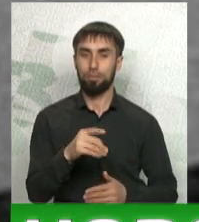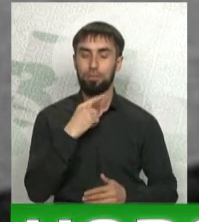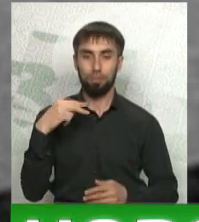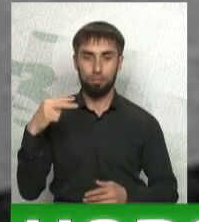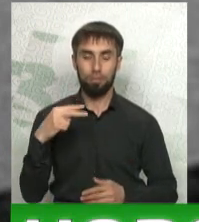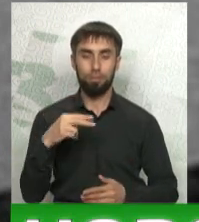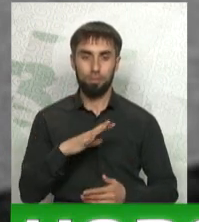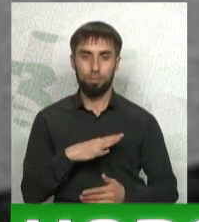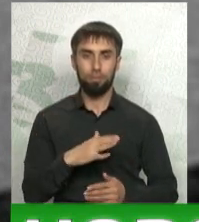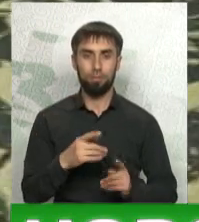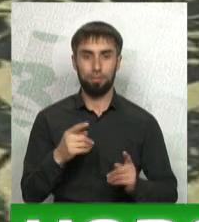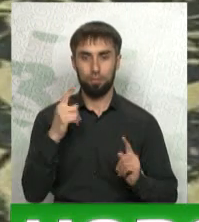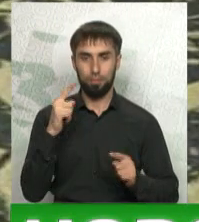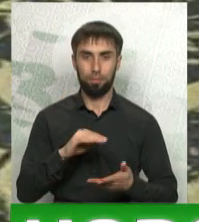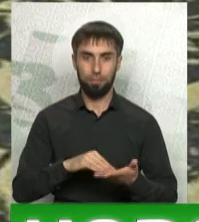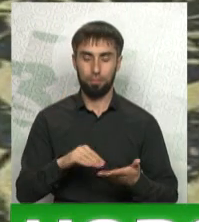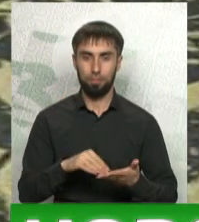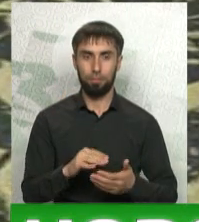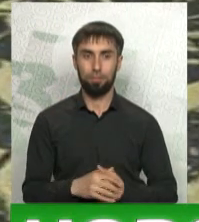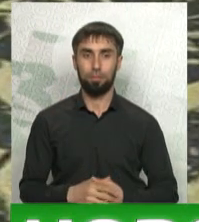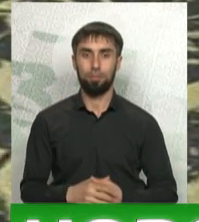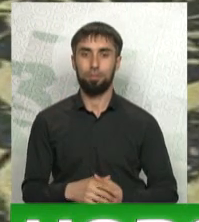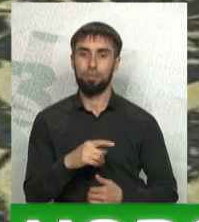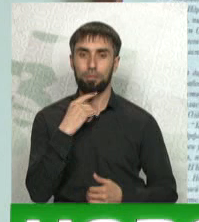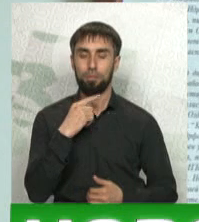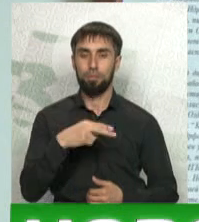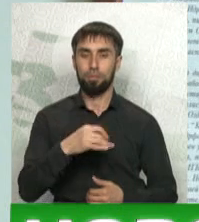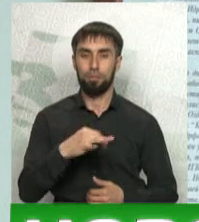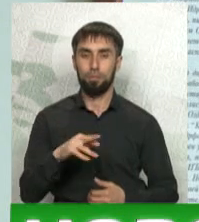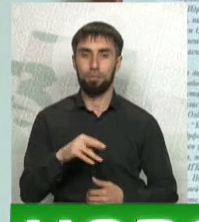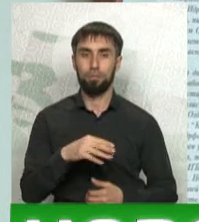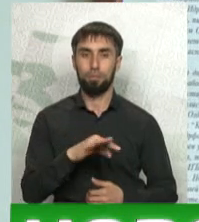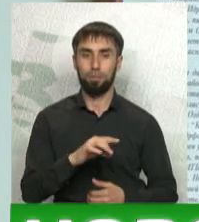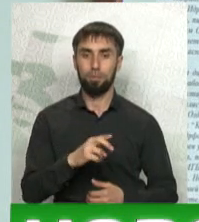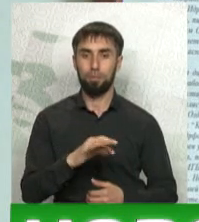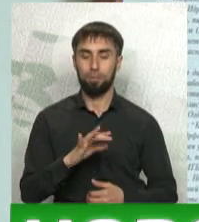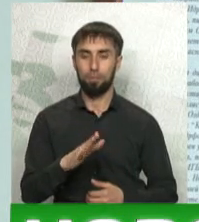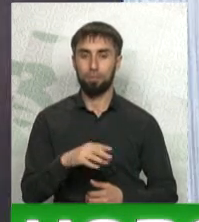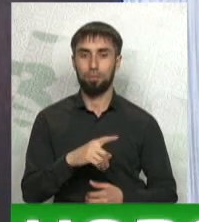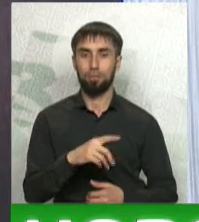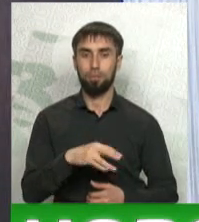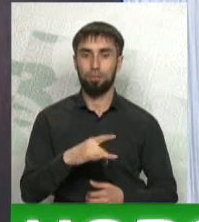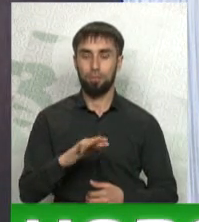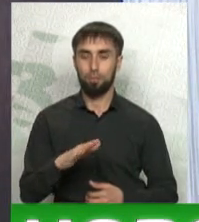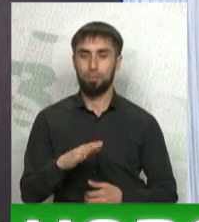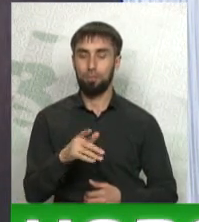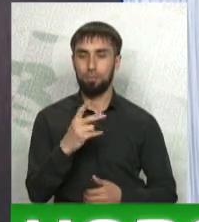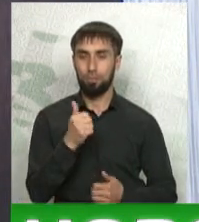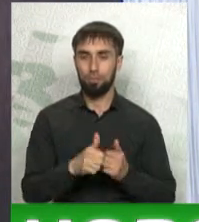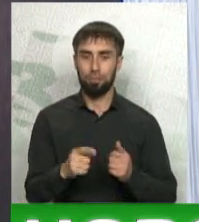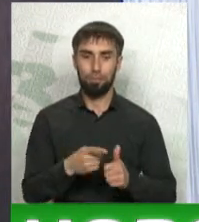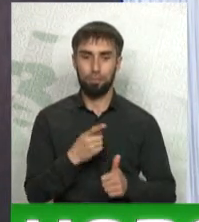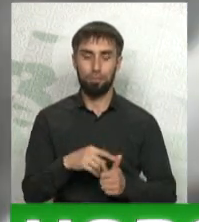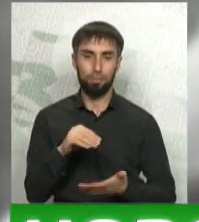литературы стояли выдающиеся писатели основоположники ингушской поэзии them but back a vision бег мальсагов навсегда свои имена в историю